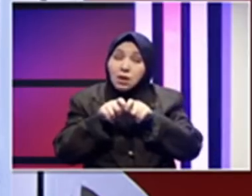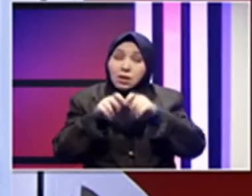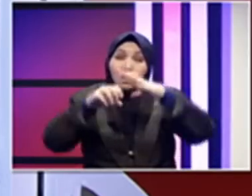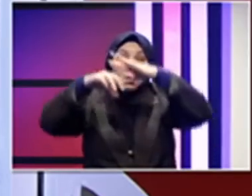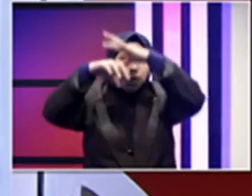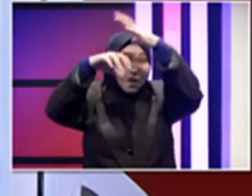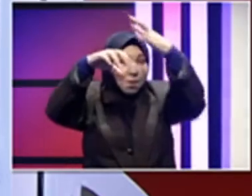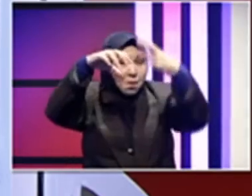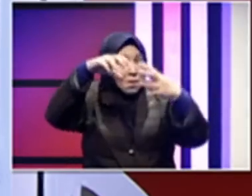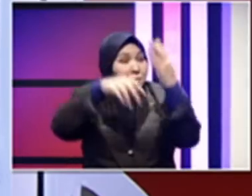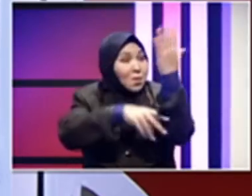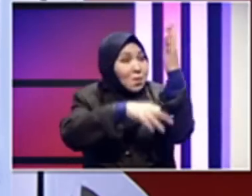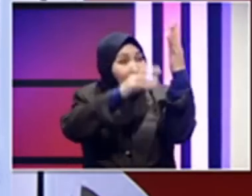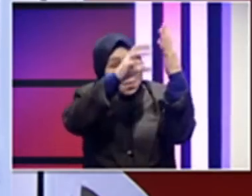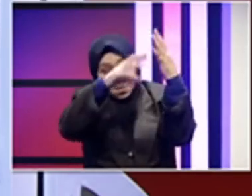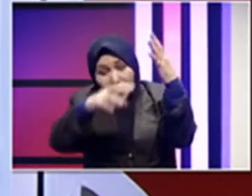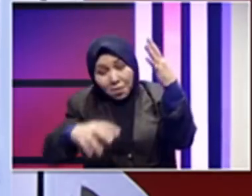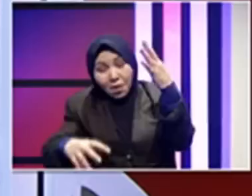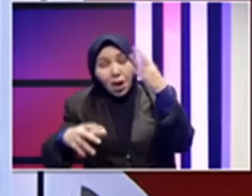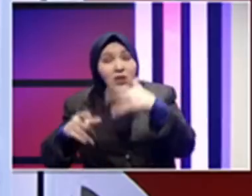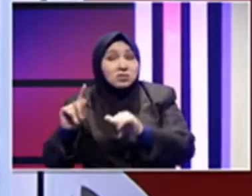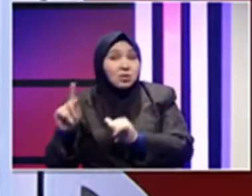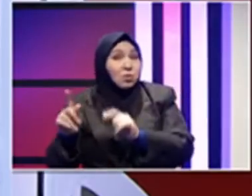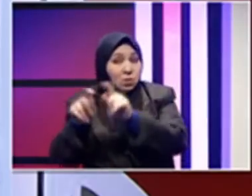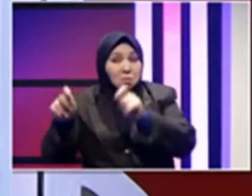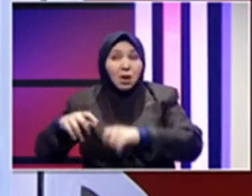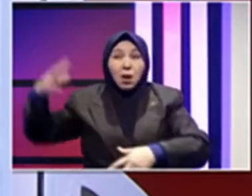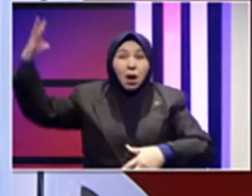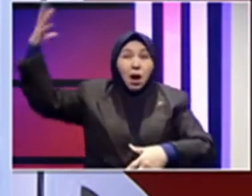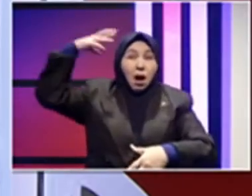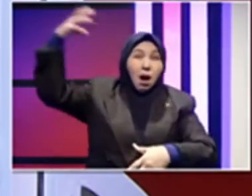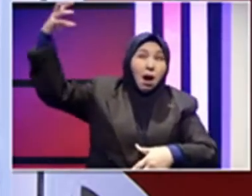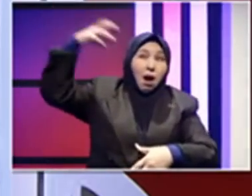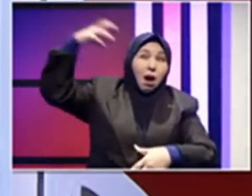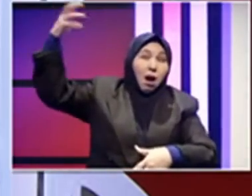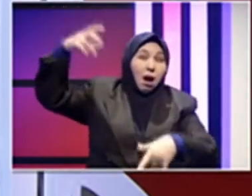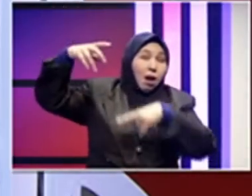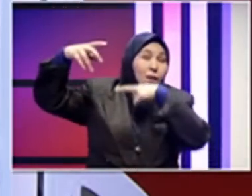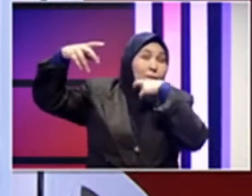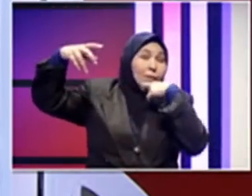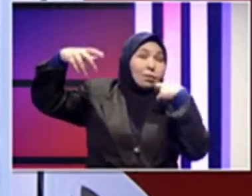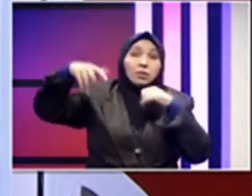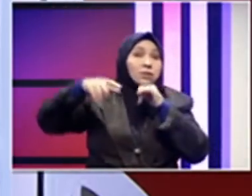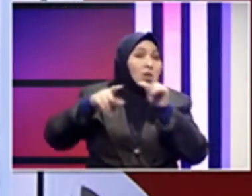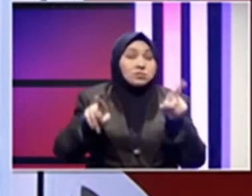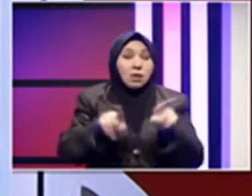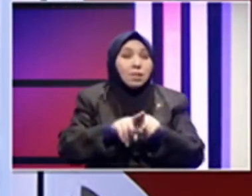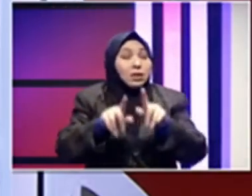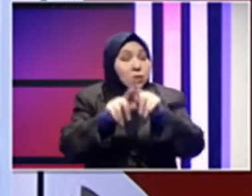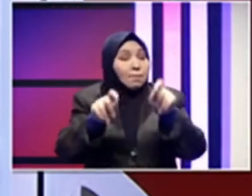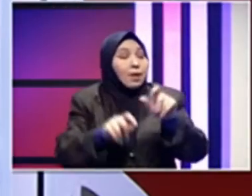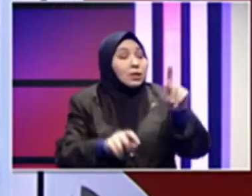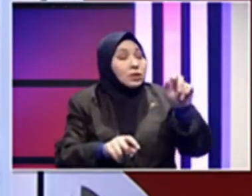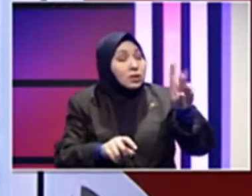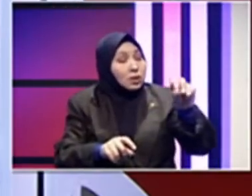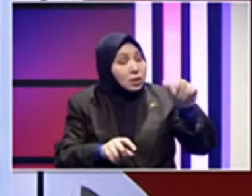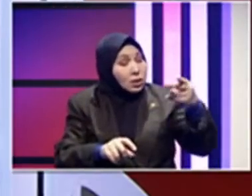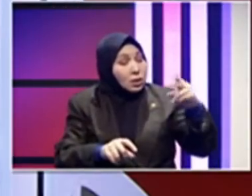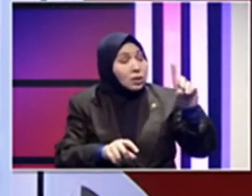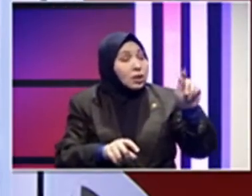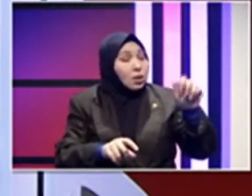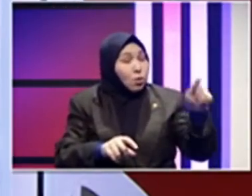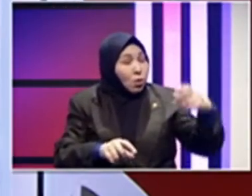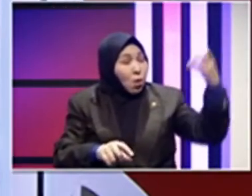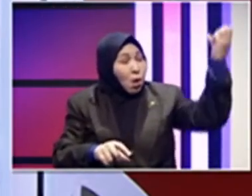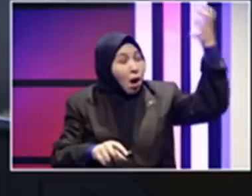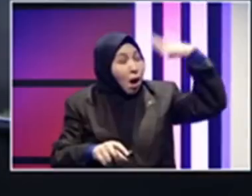yang teduh, dan satu lagi adalah harur, tempat yang panas. Tak sama. Tak sama, ya. Kalau di akhirat nanti ustaz, ya, tempat teduh itu di syurga, tempat harur yang panas